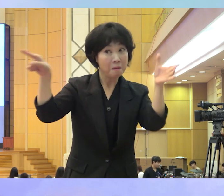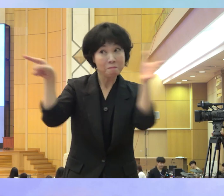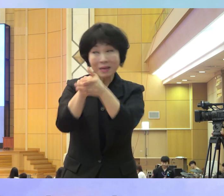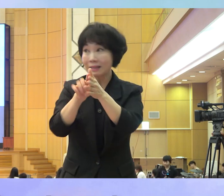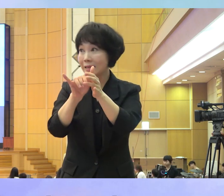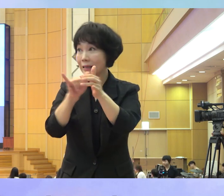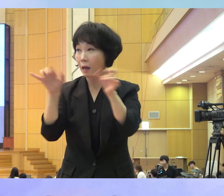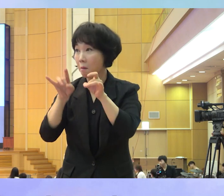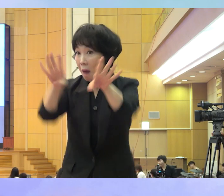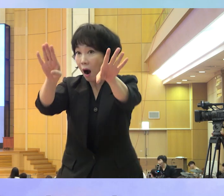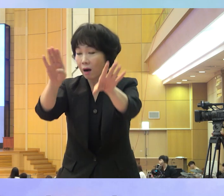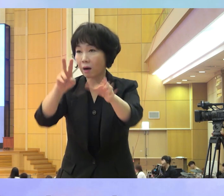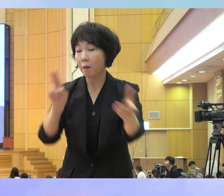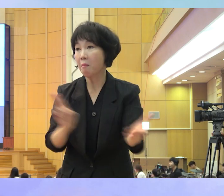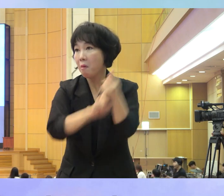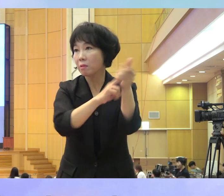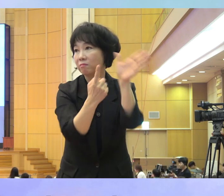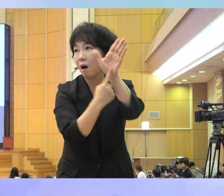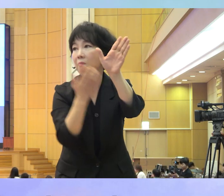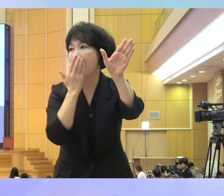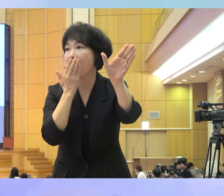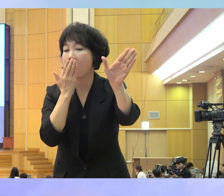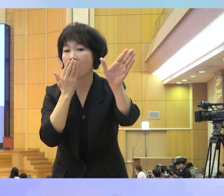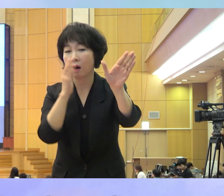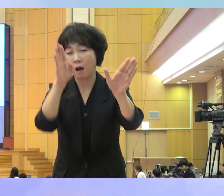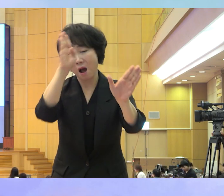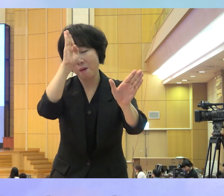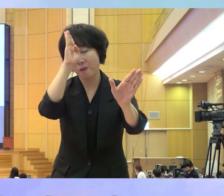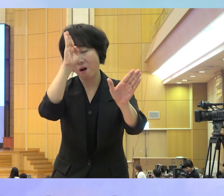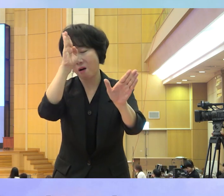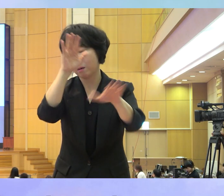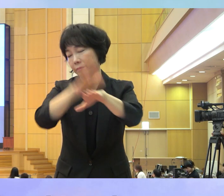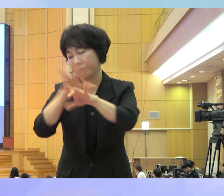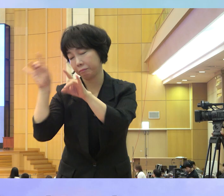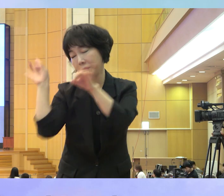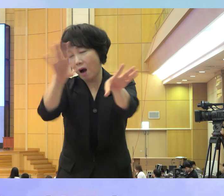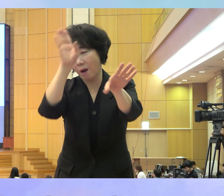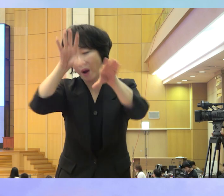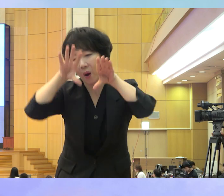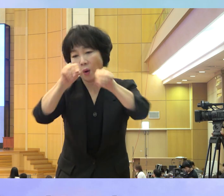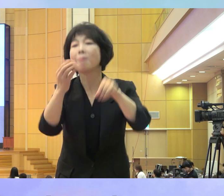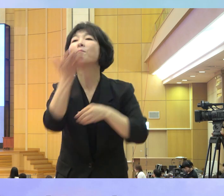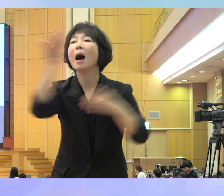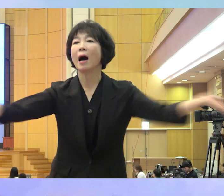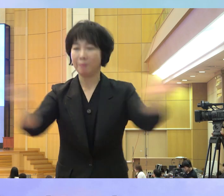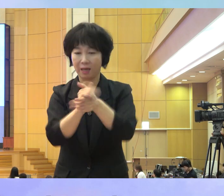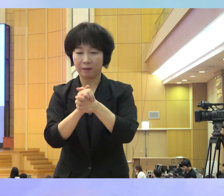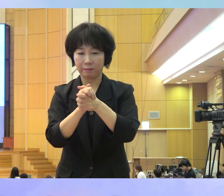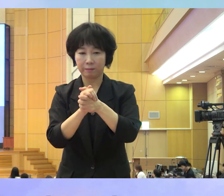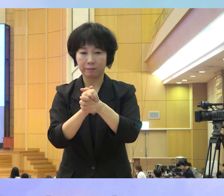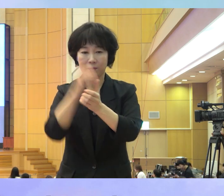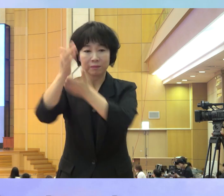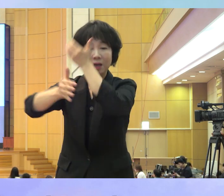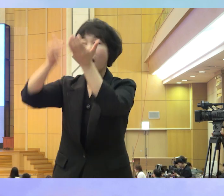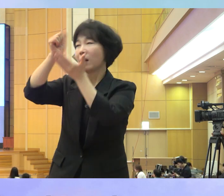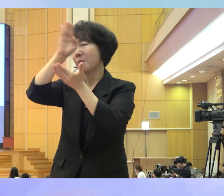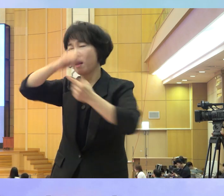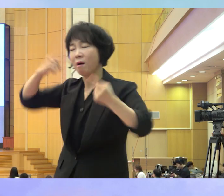믿는 자들에게 표적이 따르니 병든 자에게 손을 얹으면 나으리라.